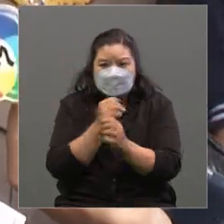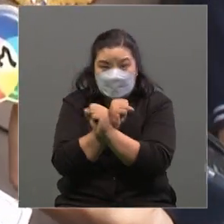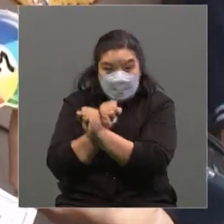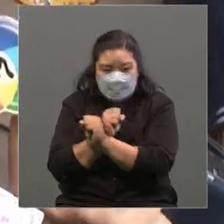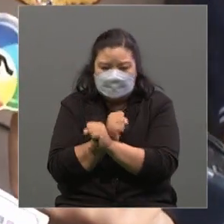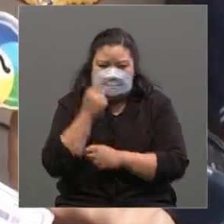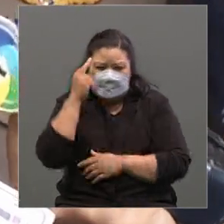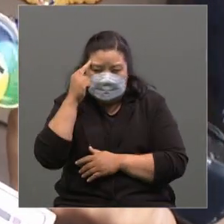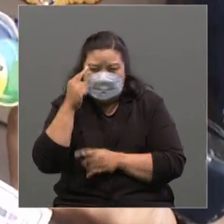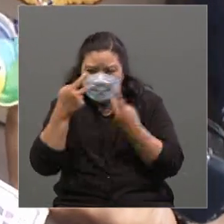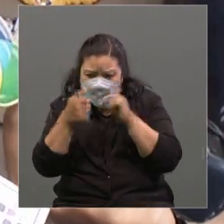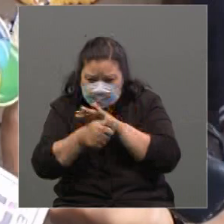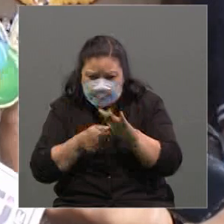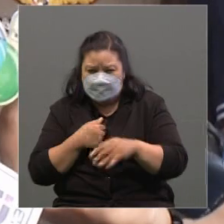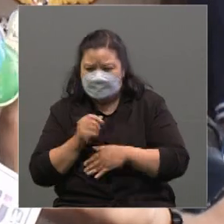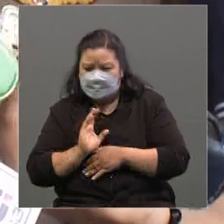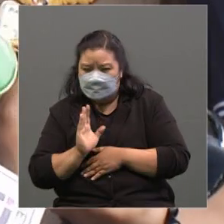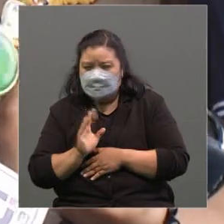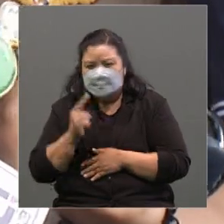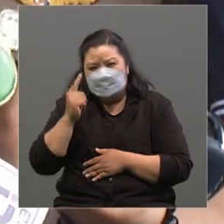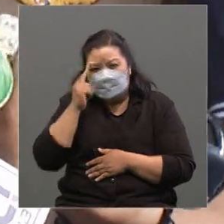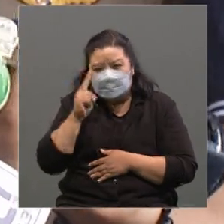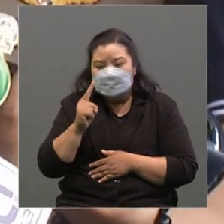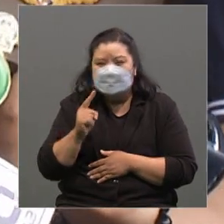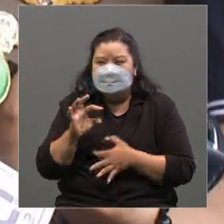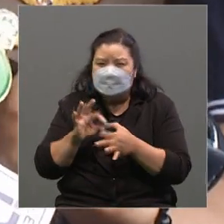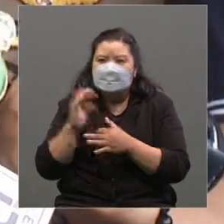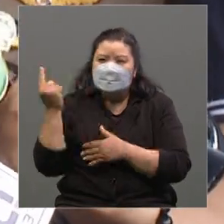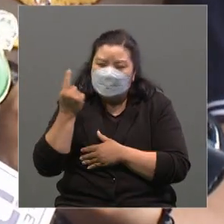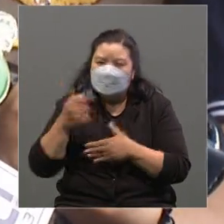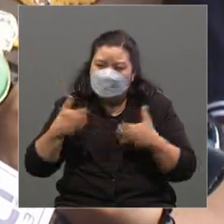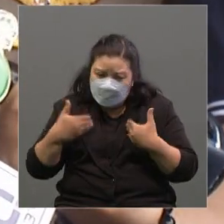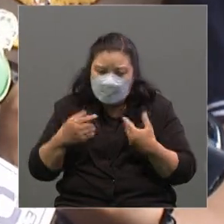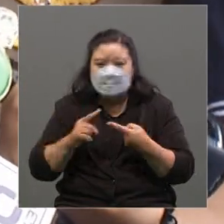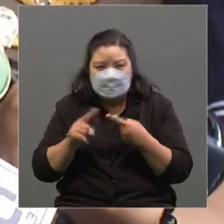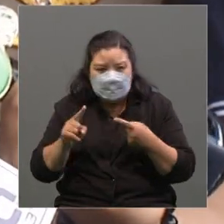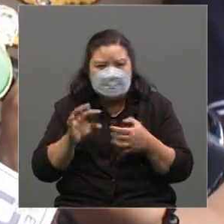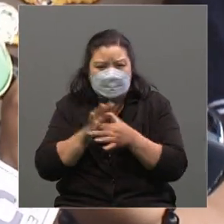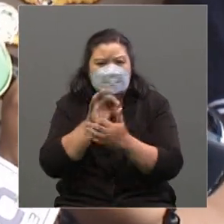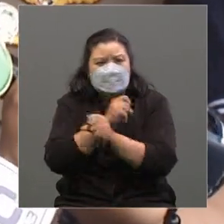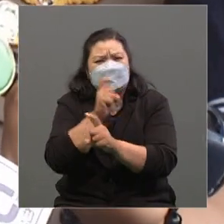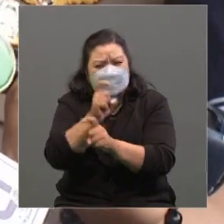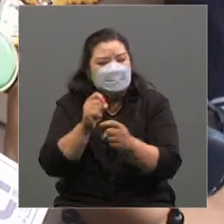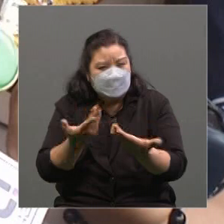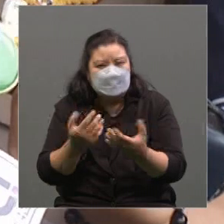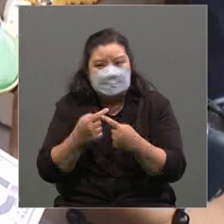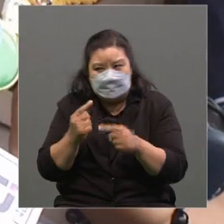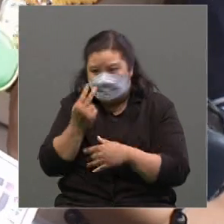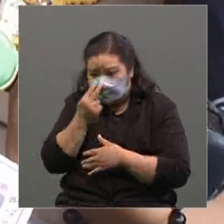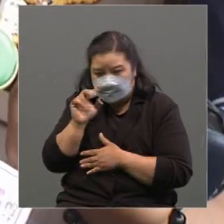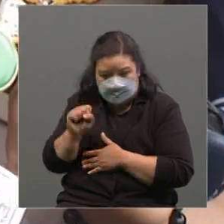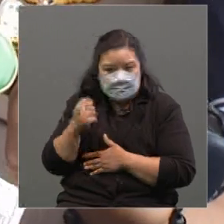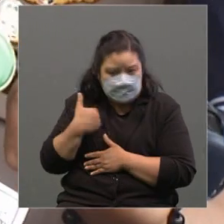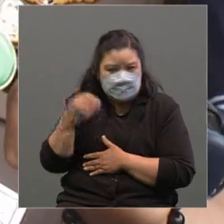ข้มมากขึ้นยังไงให้มันพอเหมาะพอดีกับการที่เราส่งเสริมการท่องเที่ยวแล้วก็มีเหตุนะครับแต่ที่สังเกตนะครับคนจีนก็จะ